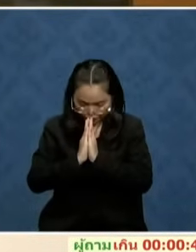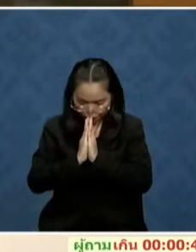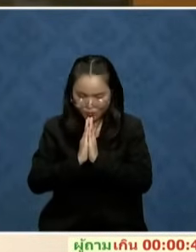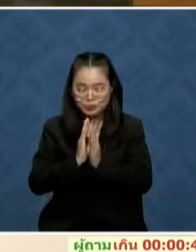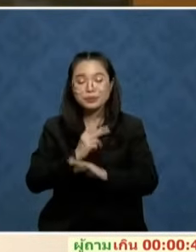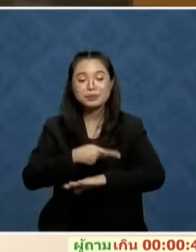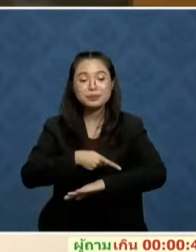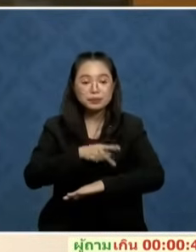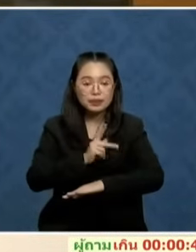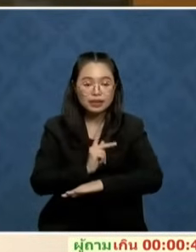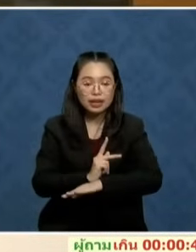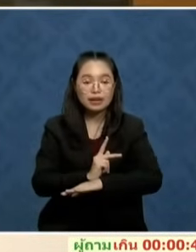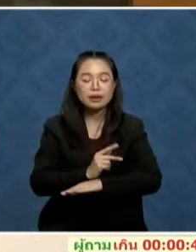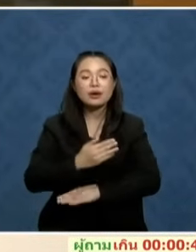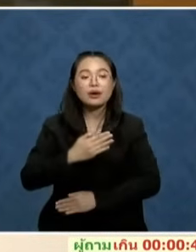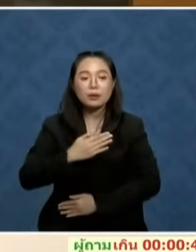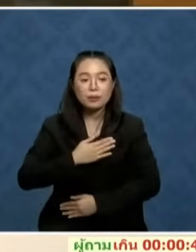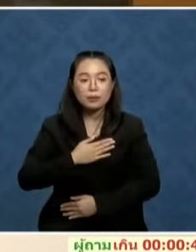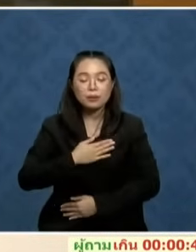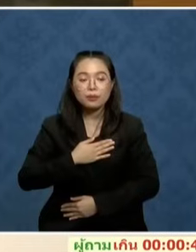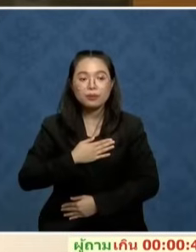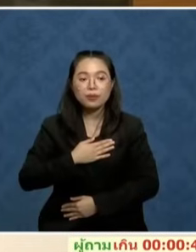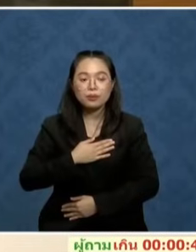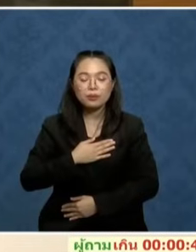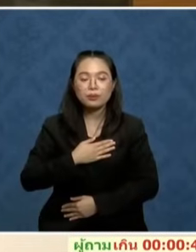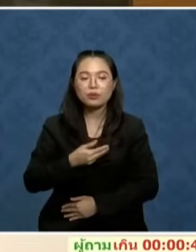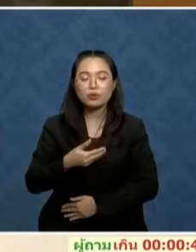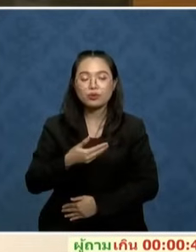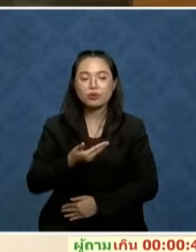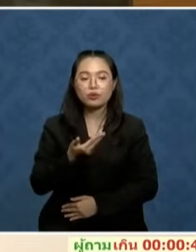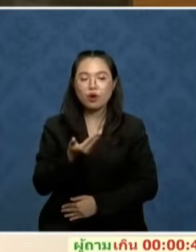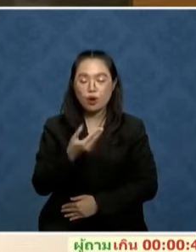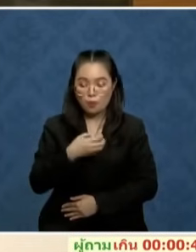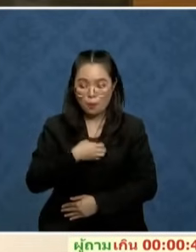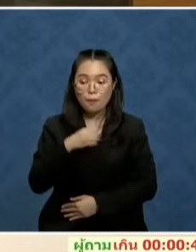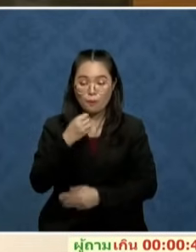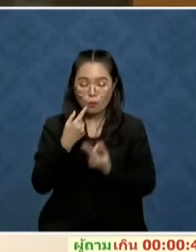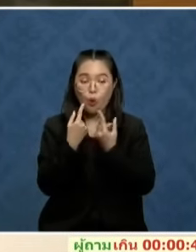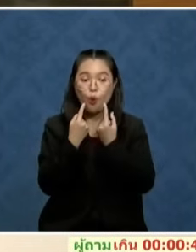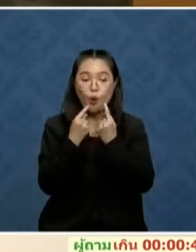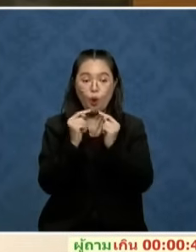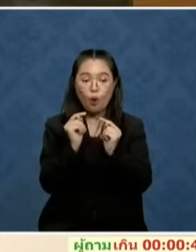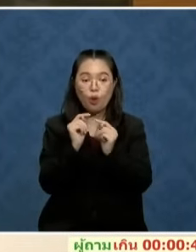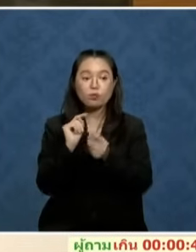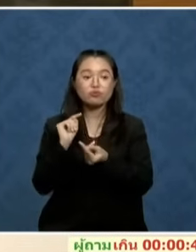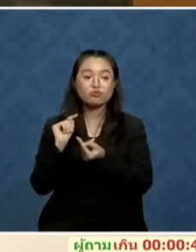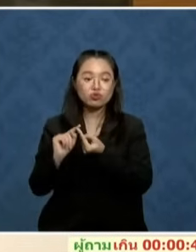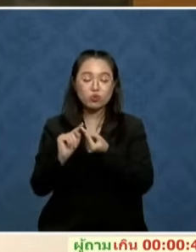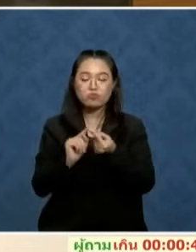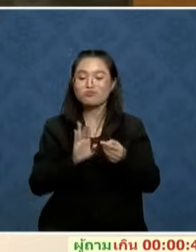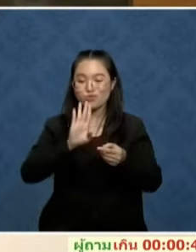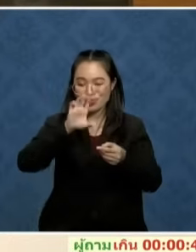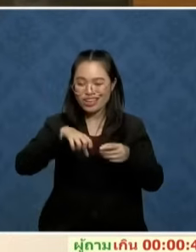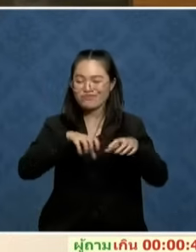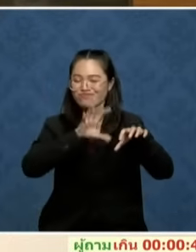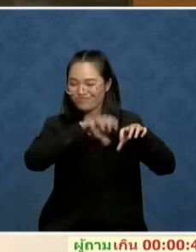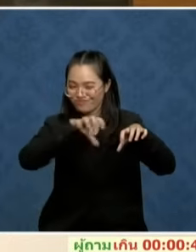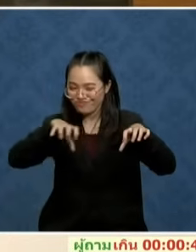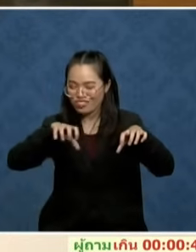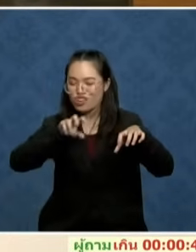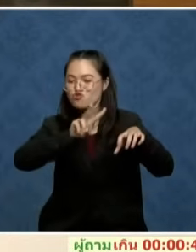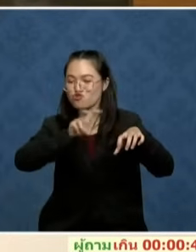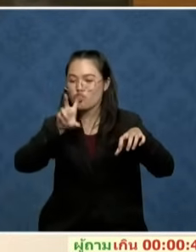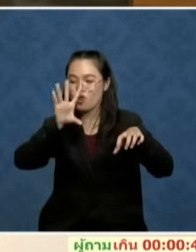ริษเงียมพงศ์รัฐมนตรีว่าการกระทรวงการต่างประเทศขออนุญาตกราบเรียนว่าในเรื่องของ254บริษัทอย่างที่ผมได้เ